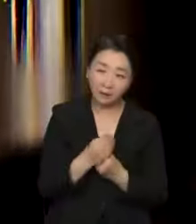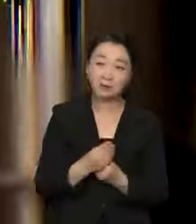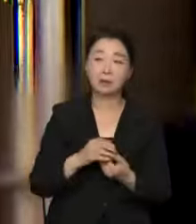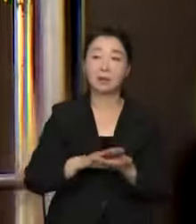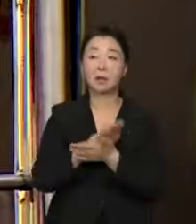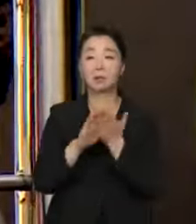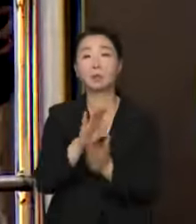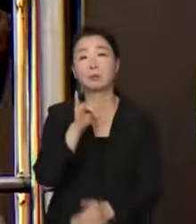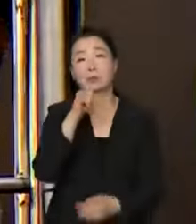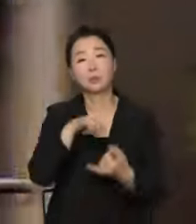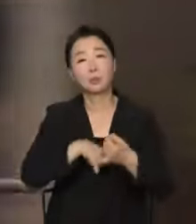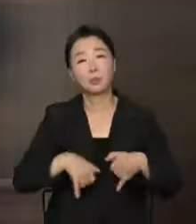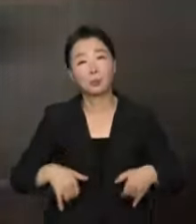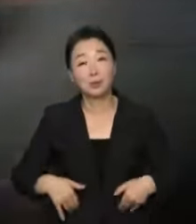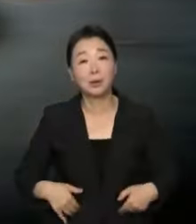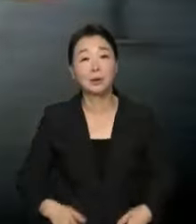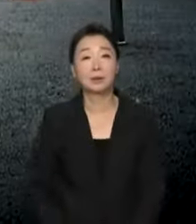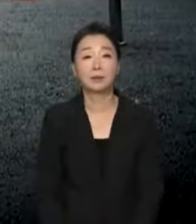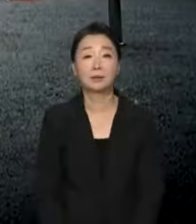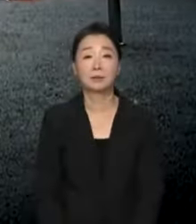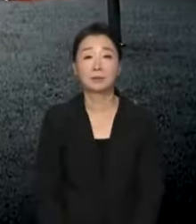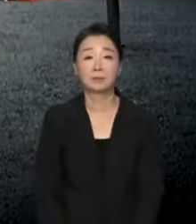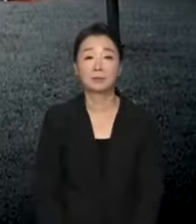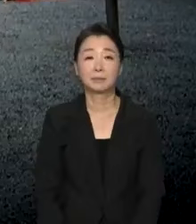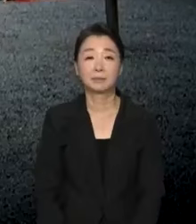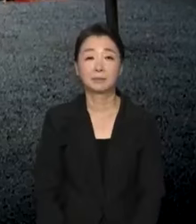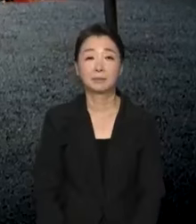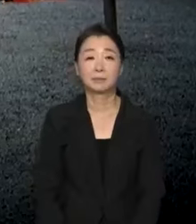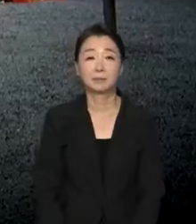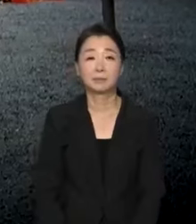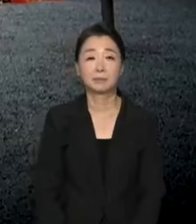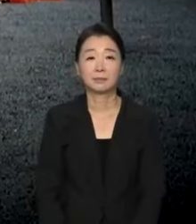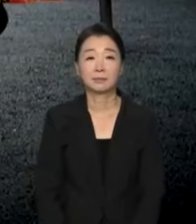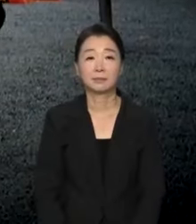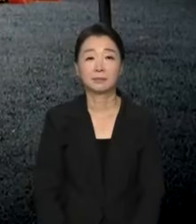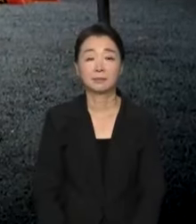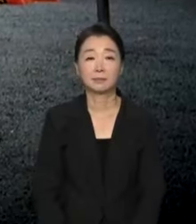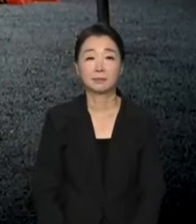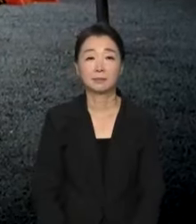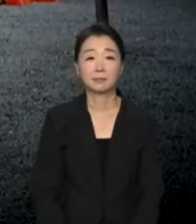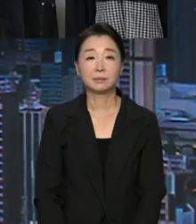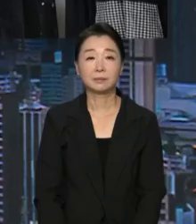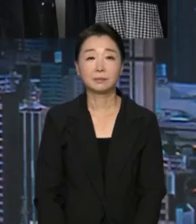뛰어놀 공간도 꼭 필요합니다. JTBC 신진입니다.